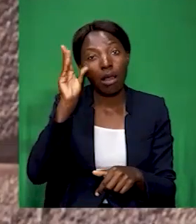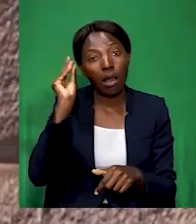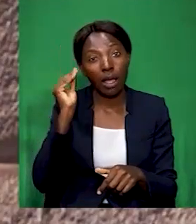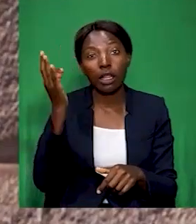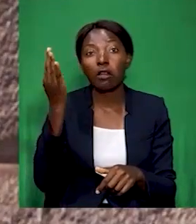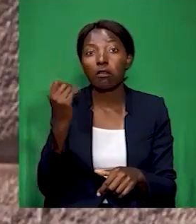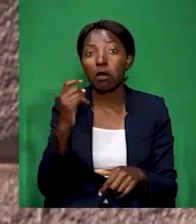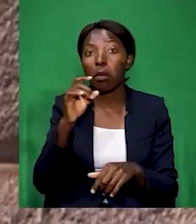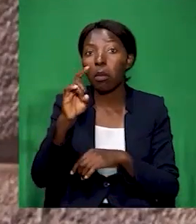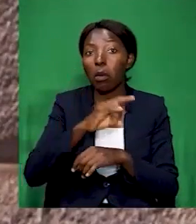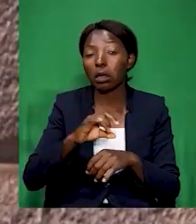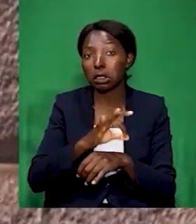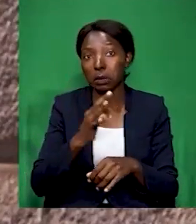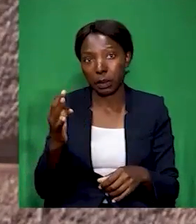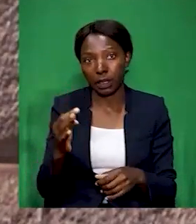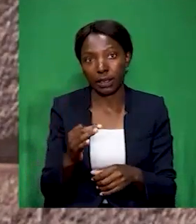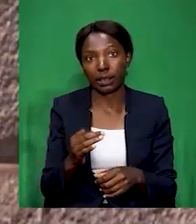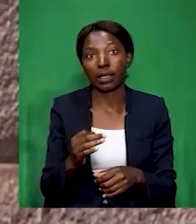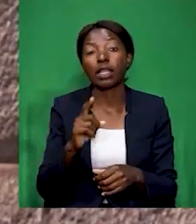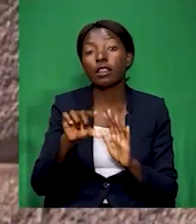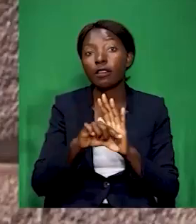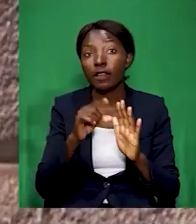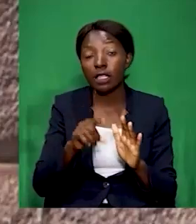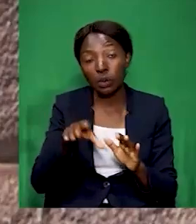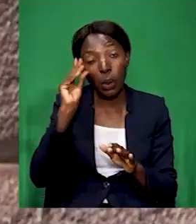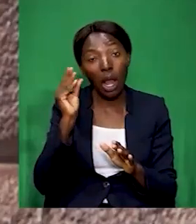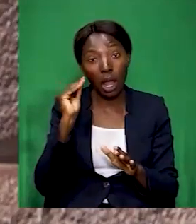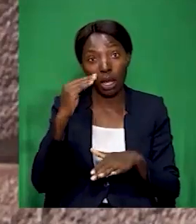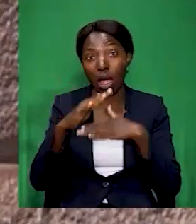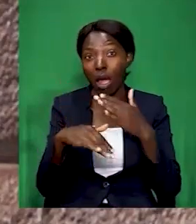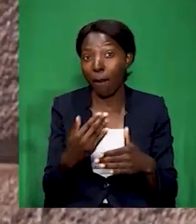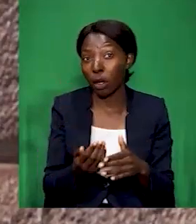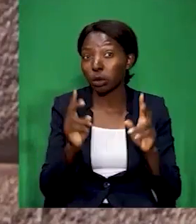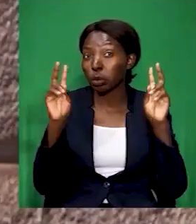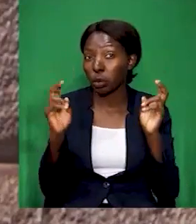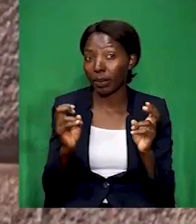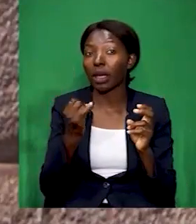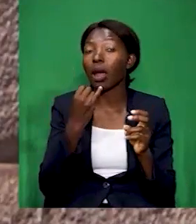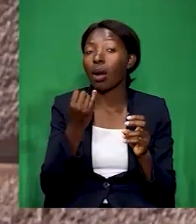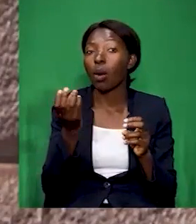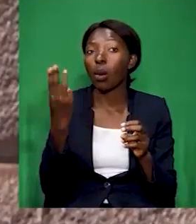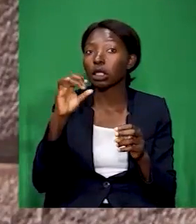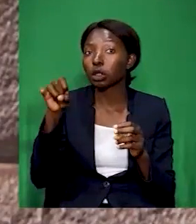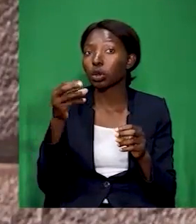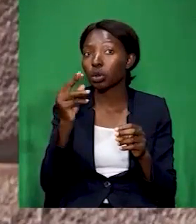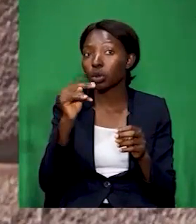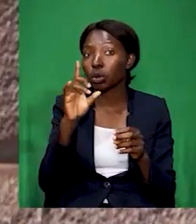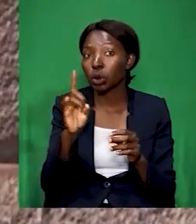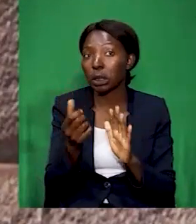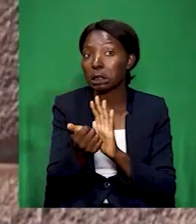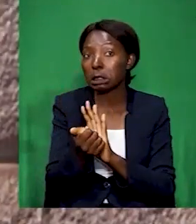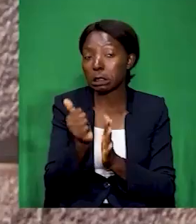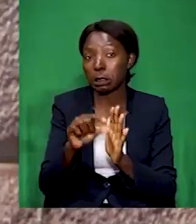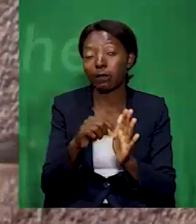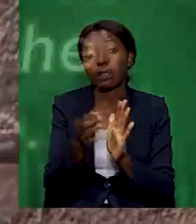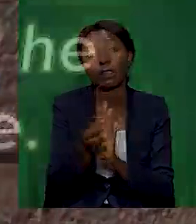dzidza pamusoro pamweya mutsvene. Uchada kuti vesi rataifamba naro riri theme vesi redu ranga riri John chapter 16 pa vesi ya